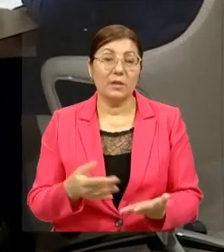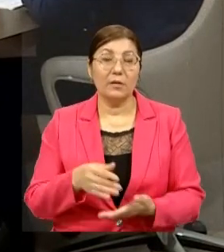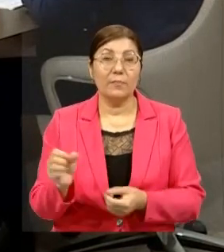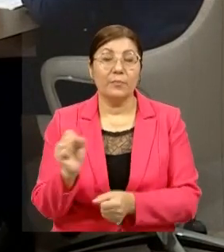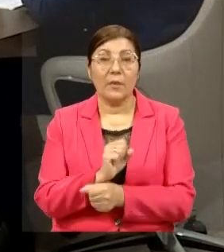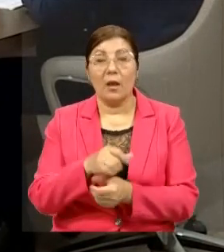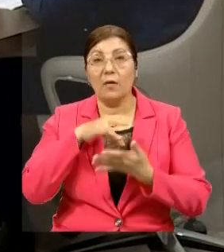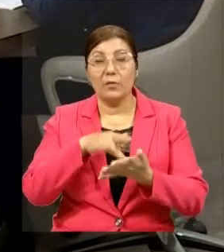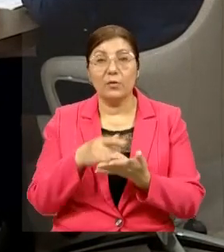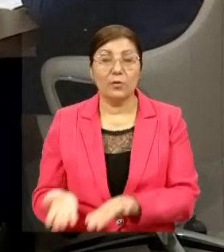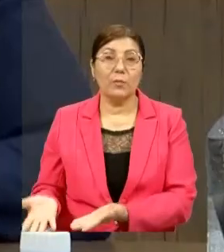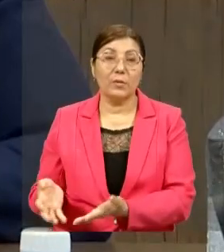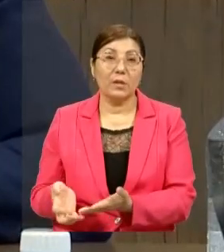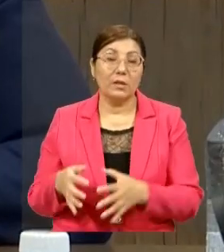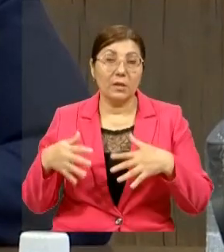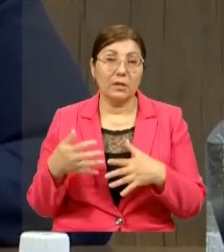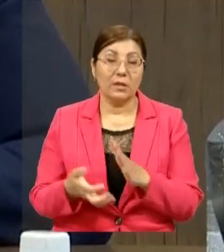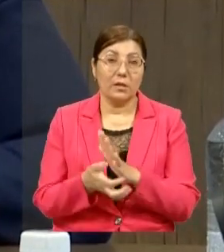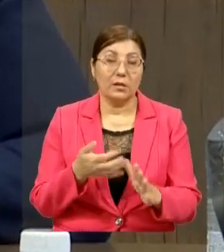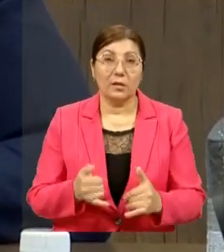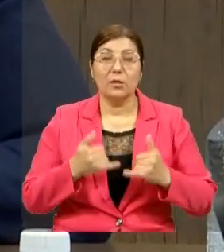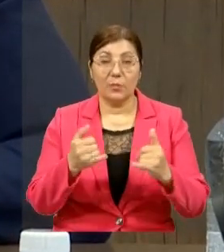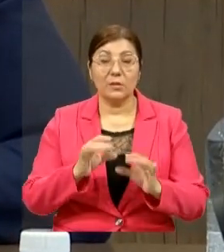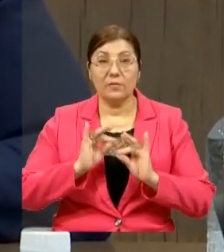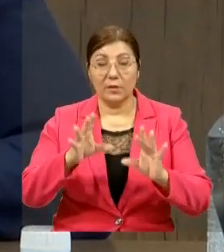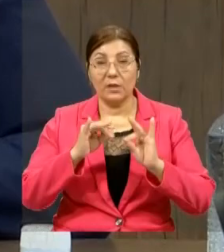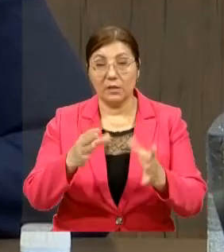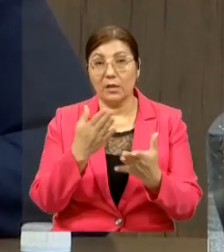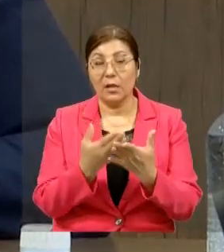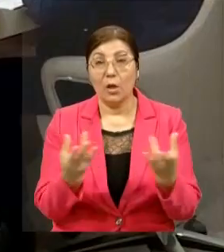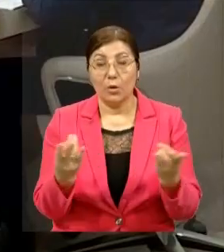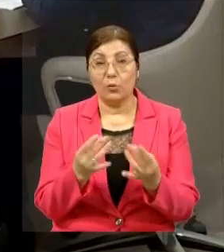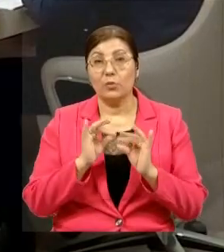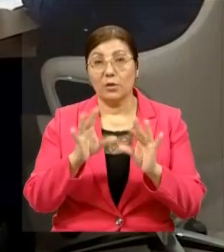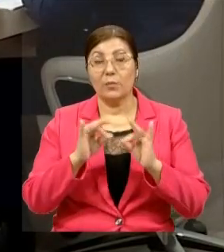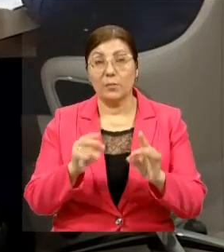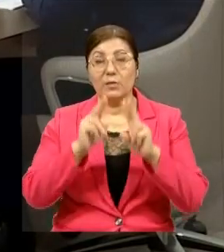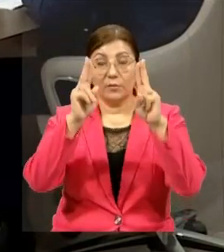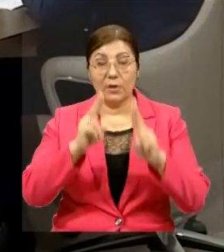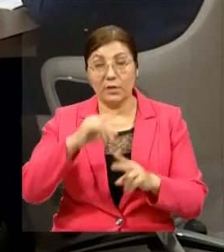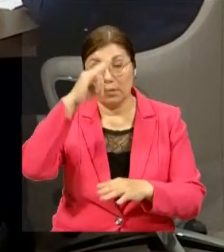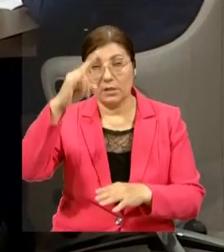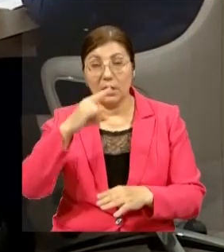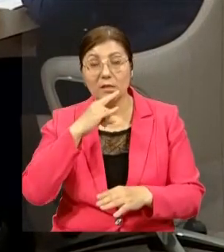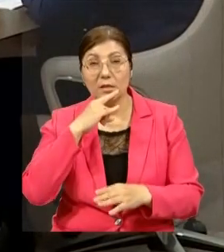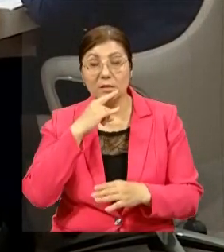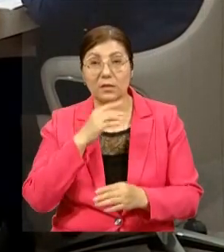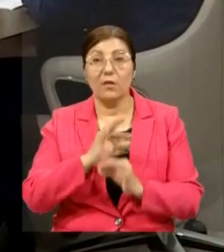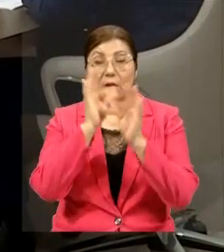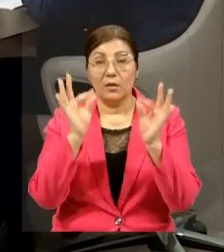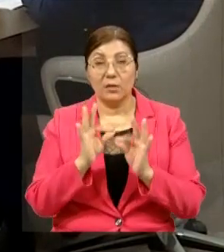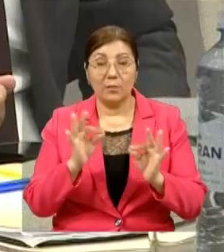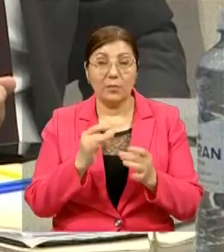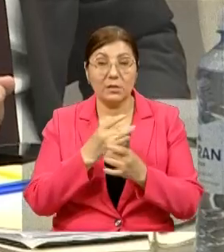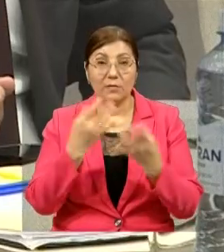путешественников решаются вопросы создания инфраструктуры и популяризации казахских традиций и культуры Кроме того на всех новых объектах было рекомендовано открыть